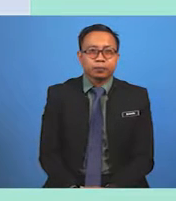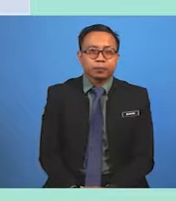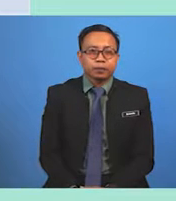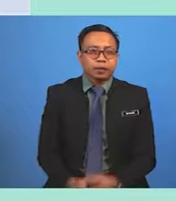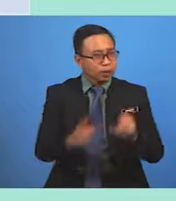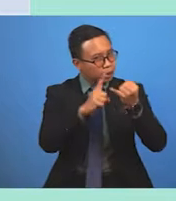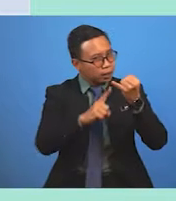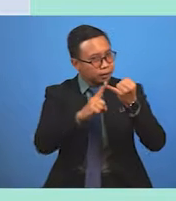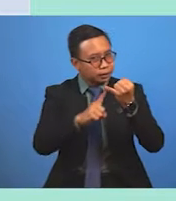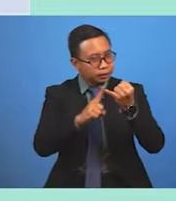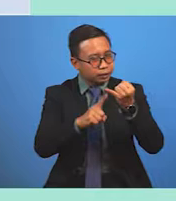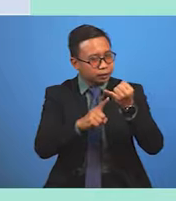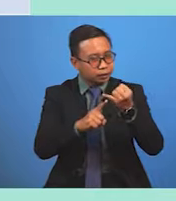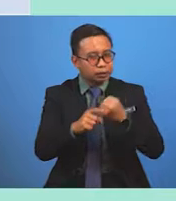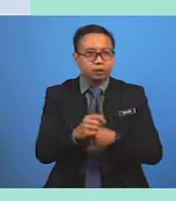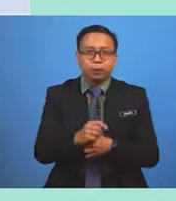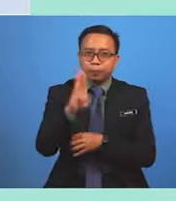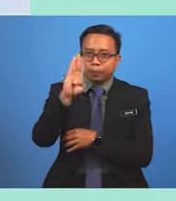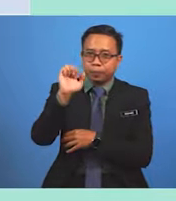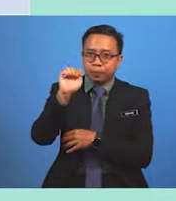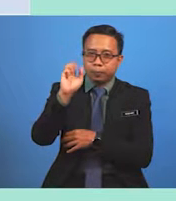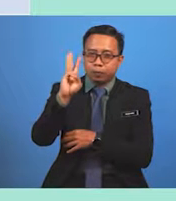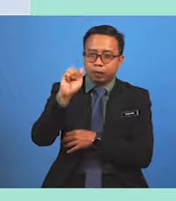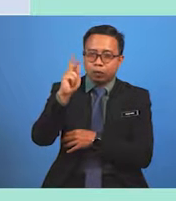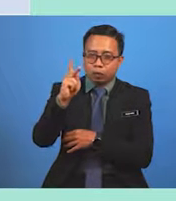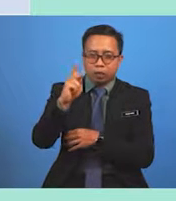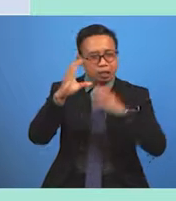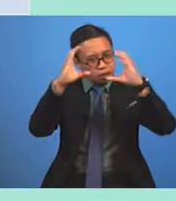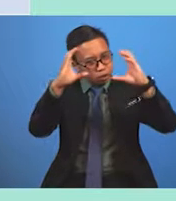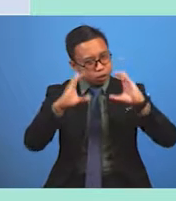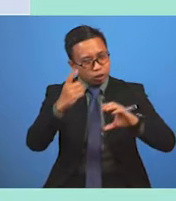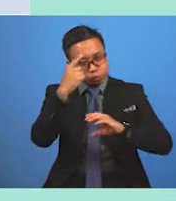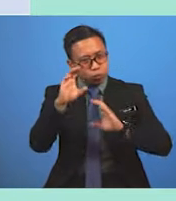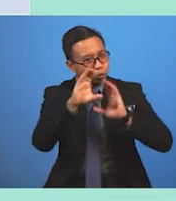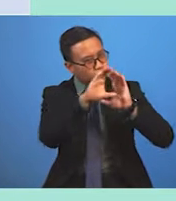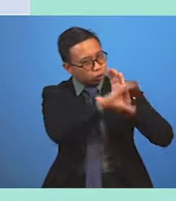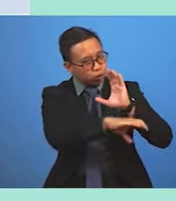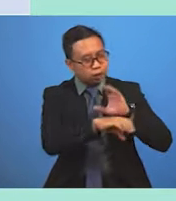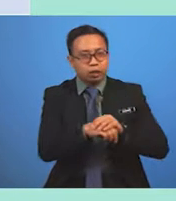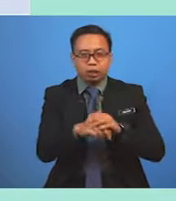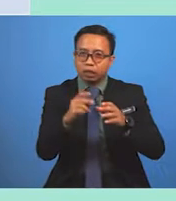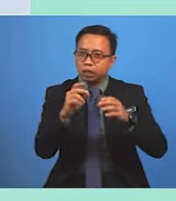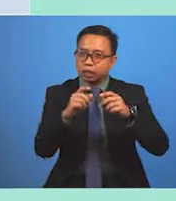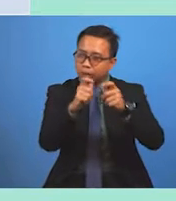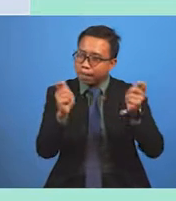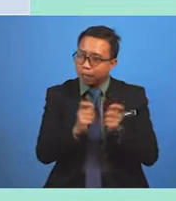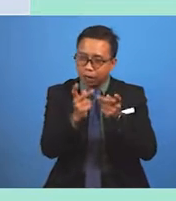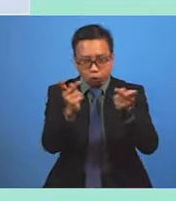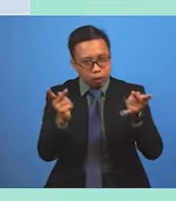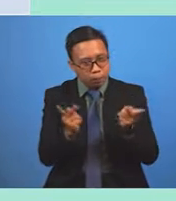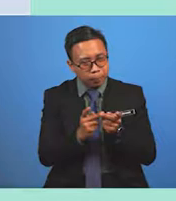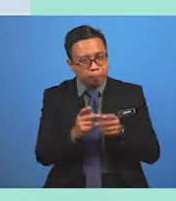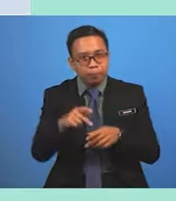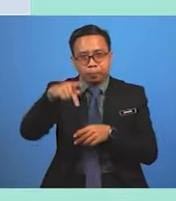Dan akhir sekali ialah musuh biawak. Cara untuk mencegahnya, kawasan kolam boleh dipagar dengan